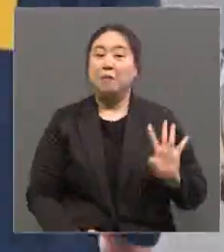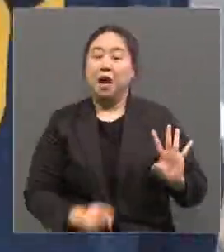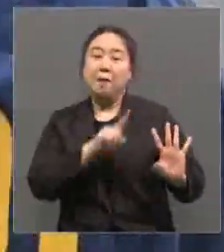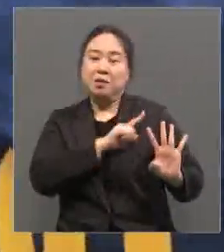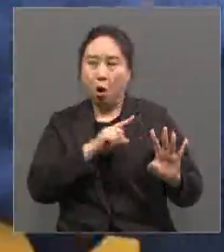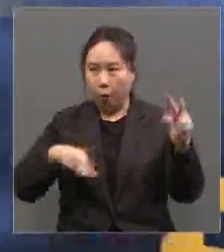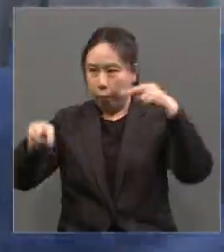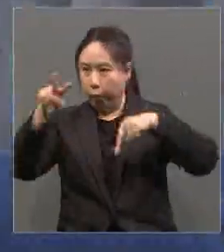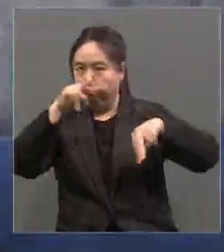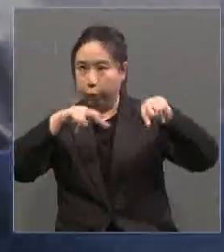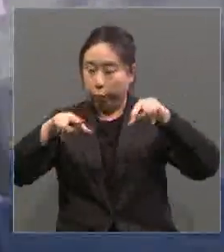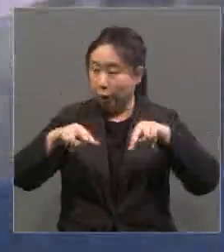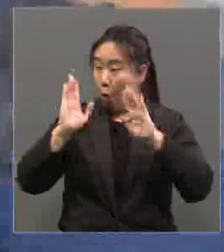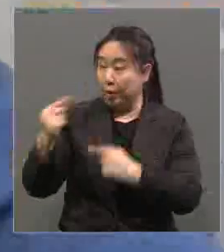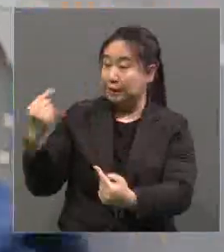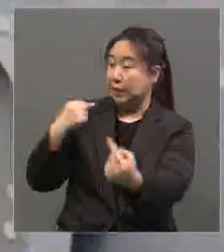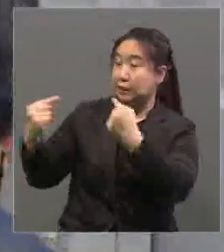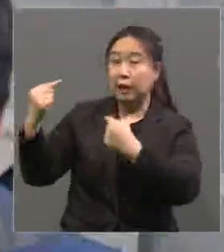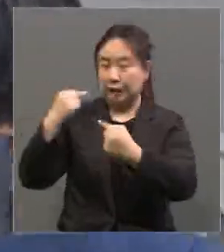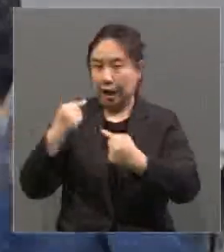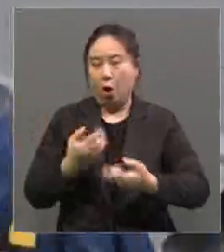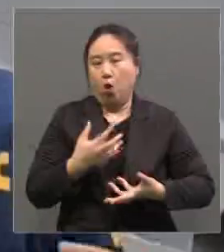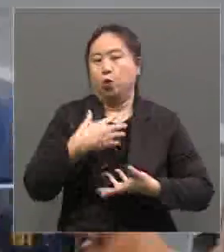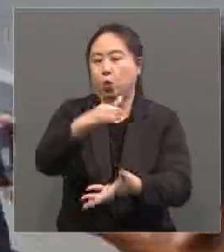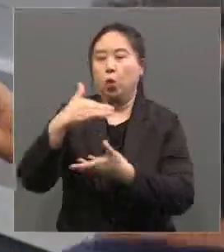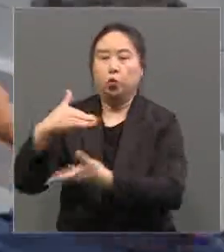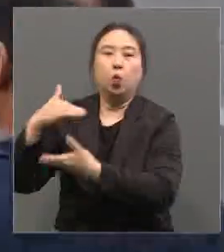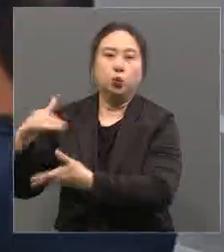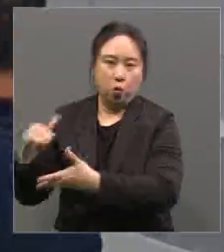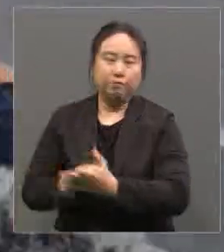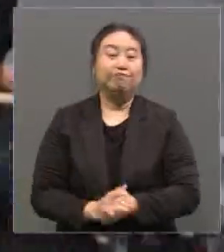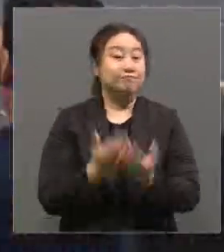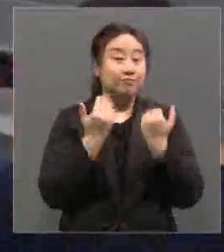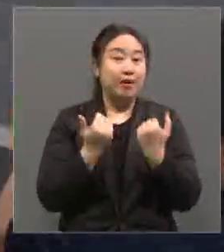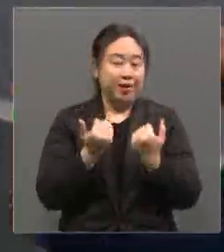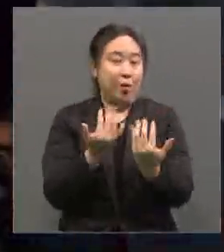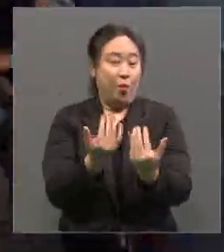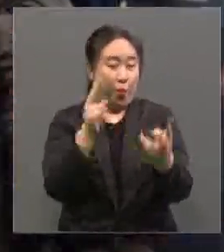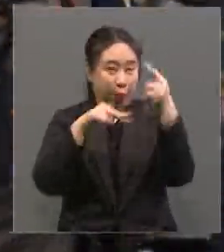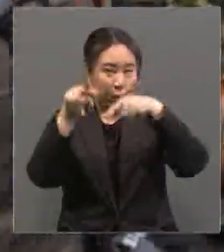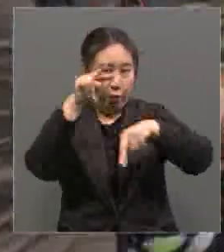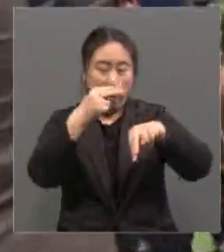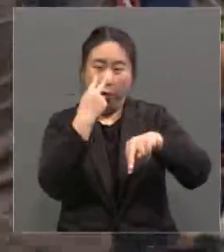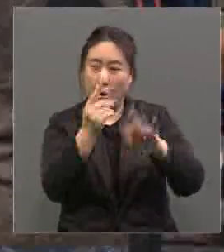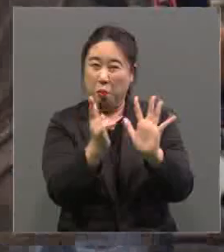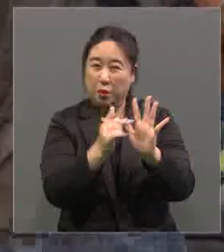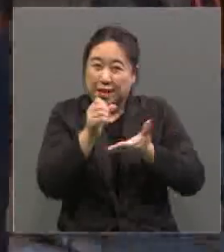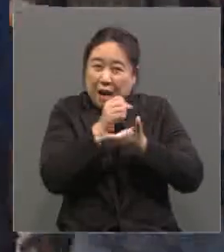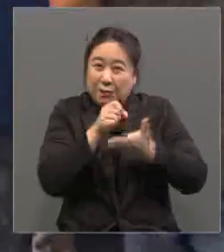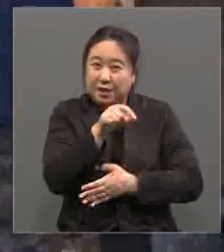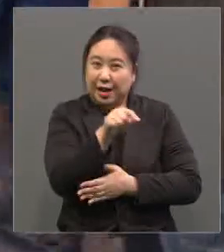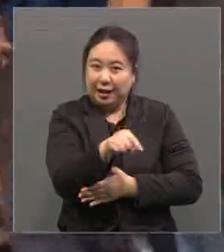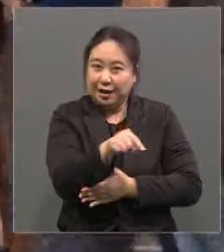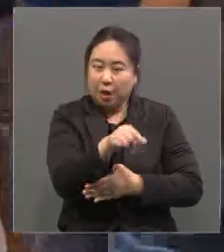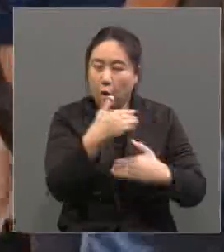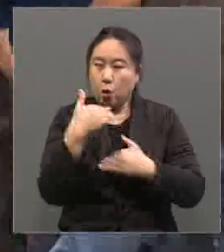ดังแล้วก็ตระเวนส่งยาให้ลูกค้ารายย่อยในพื้นที่ขณะนี้เจ้าหน้าที่กำลังตรวจสอบนะคะว่ายาเหล่านี้เนี่ยมีการส่